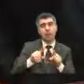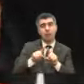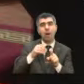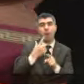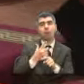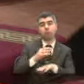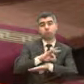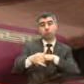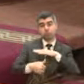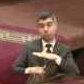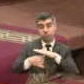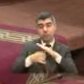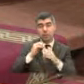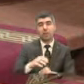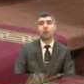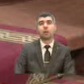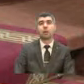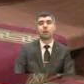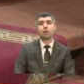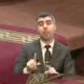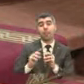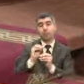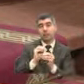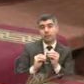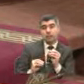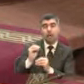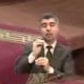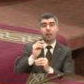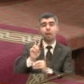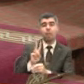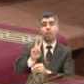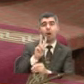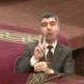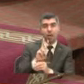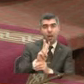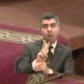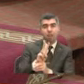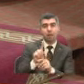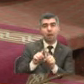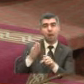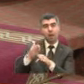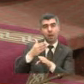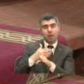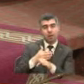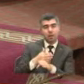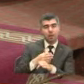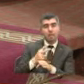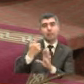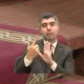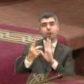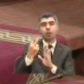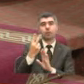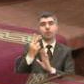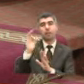مناسبة، ثم كذلك رفع الطاقة الاستيعابية للمخيمات التي كانت السنة الماضية إلى 27%، إذن